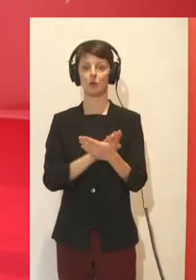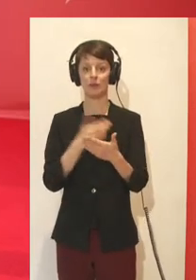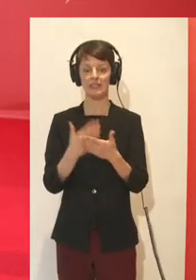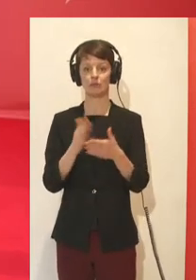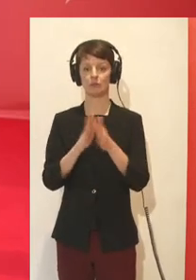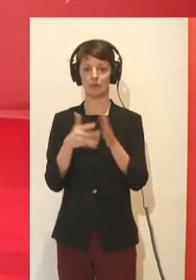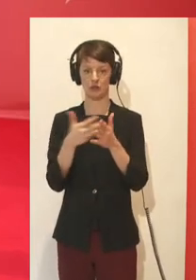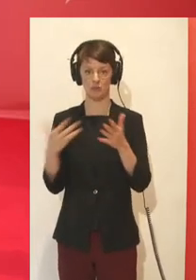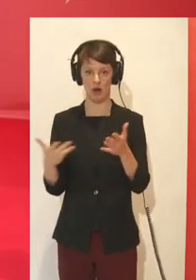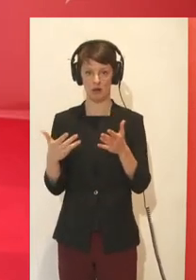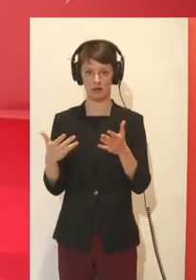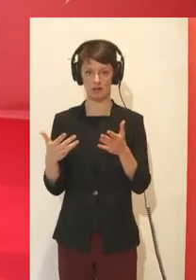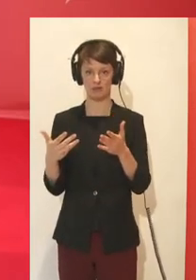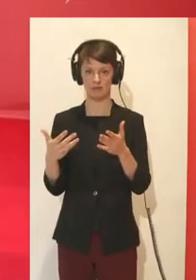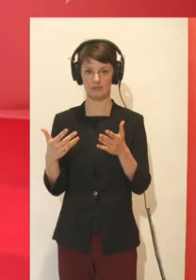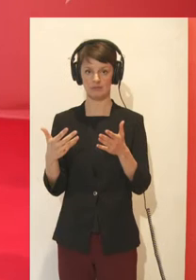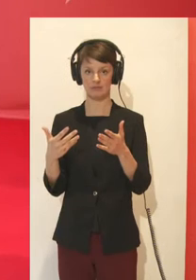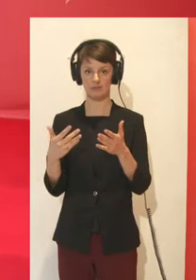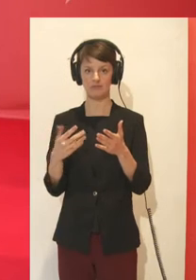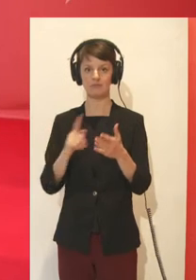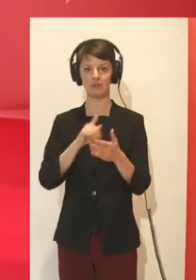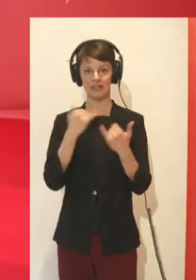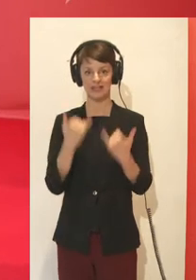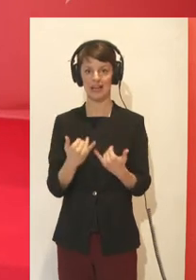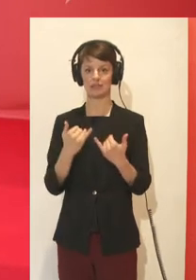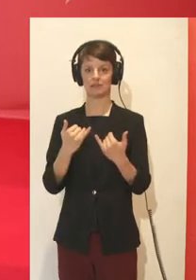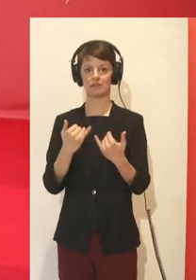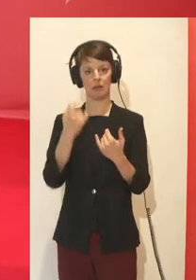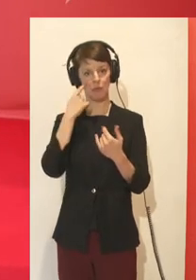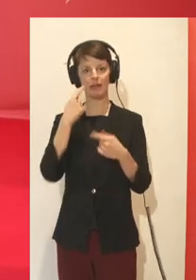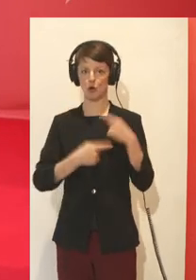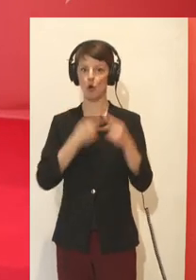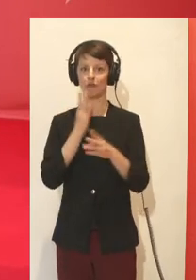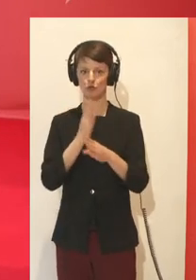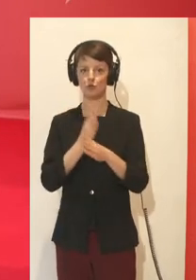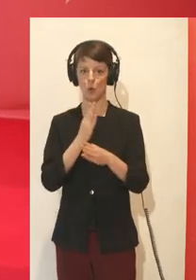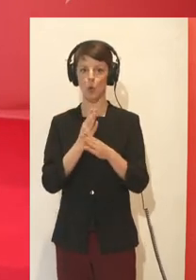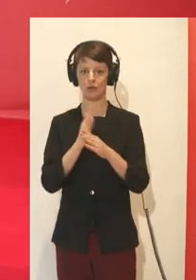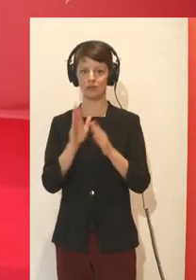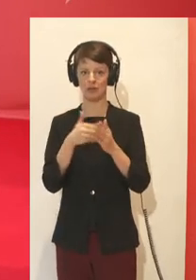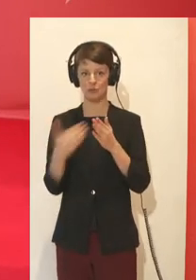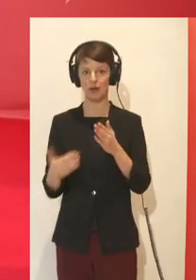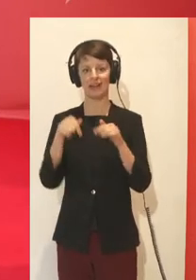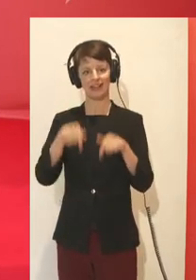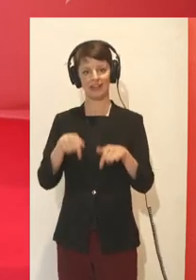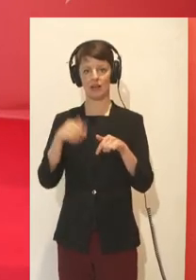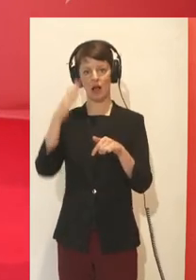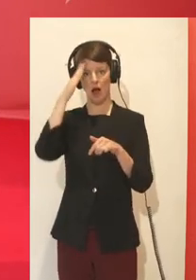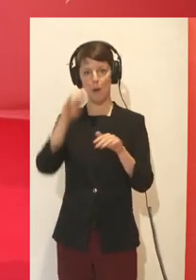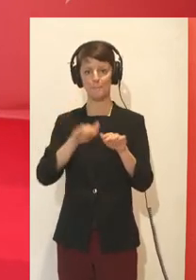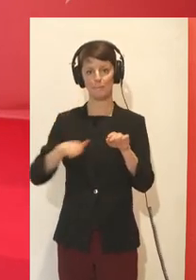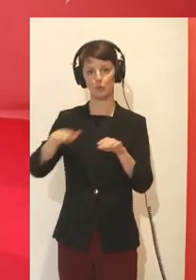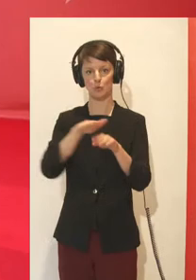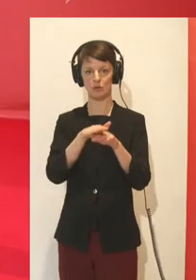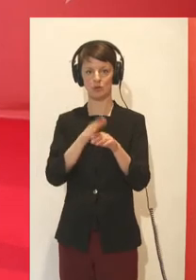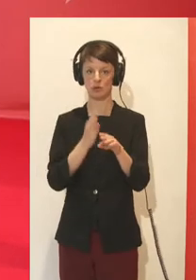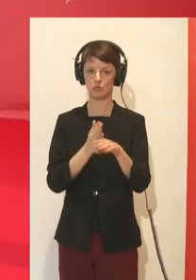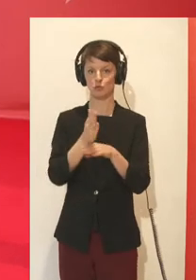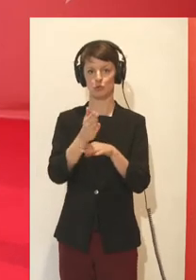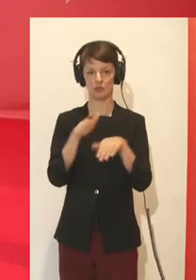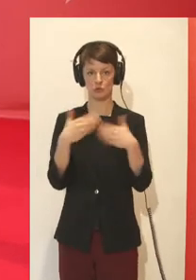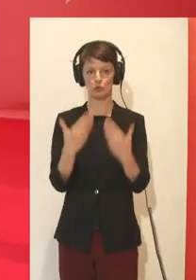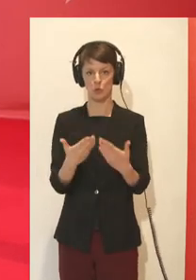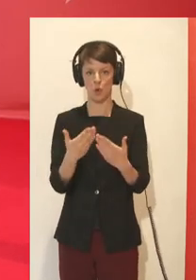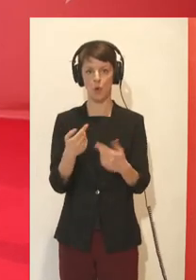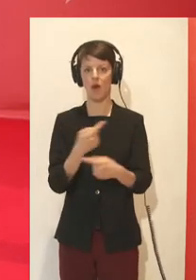gebärdensprache ich werde jetzt gerade auch schon übersetzt in gebärdensprache das wird hier auf der hauptbühne auch die ganze zeit so